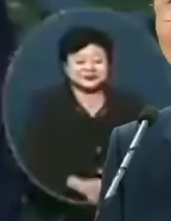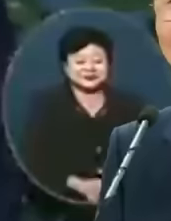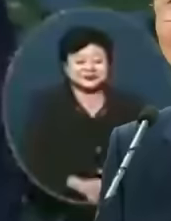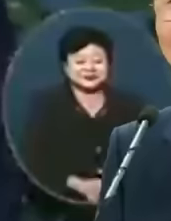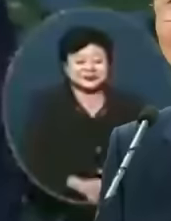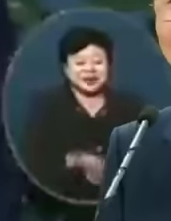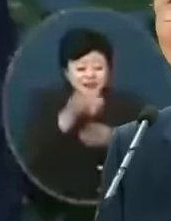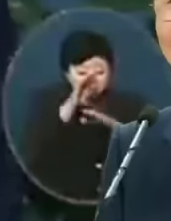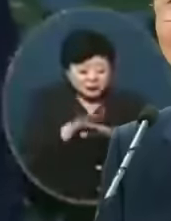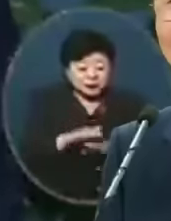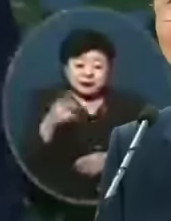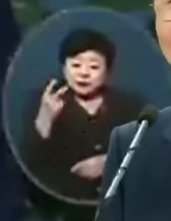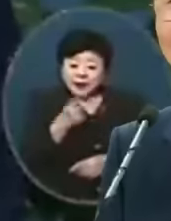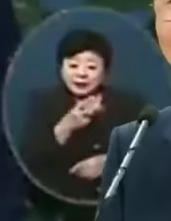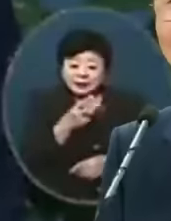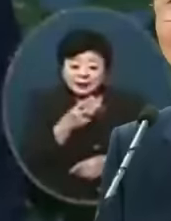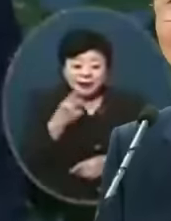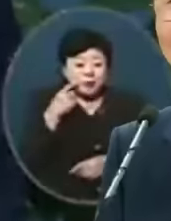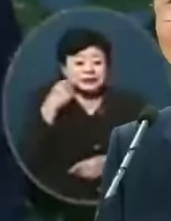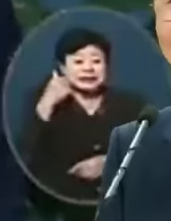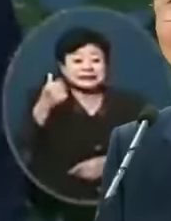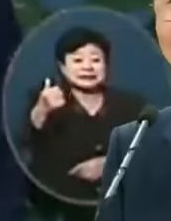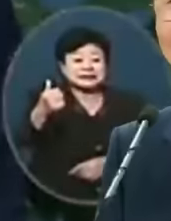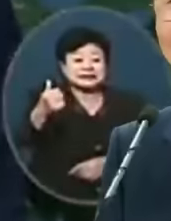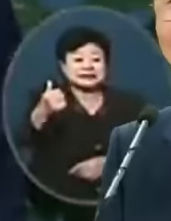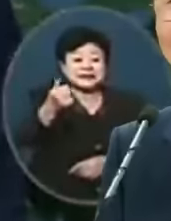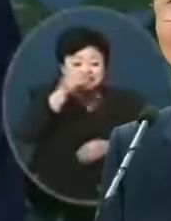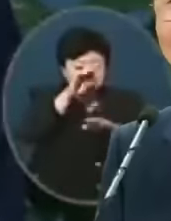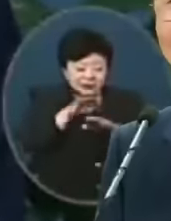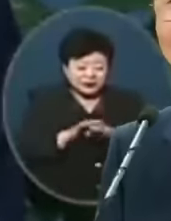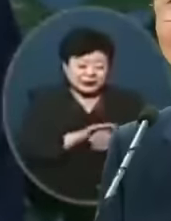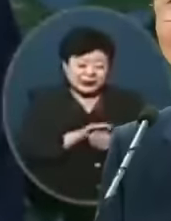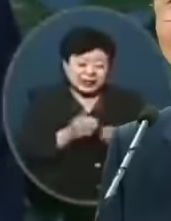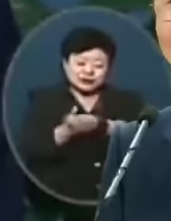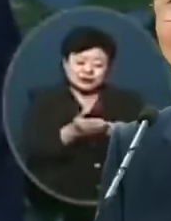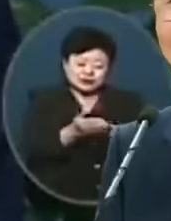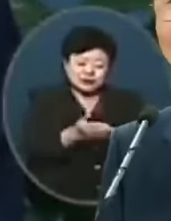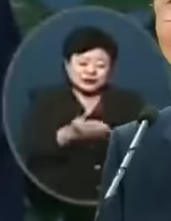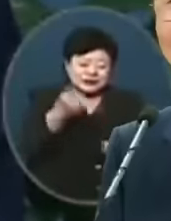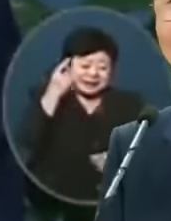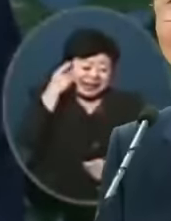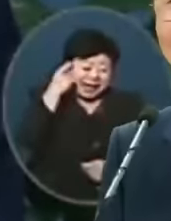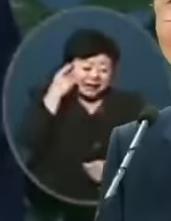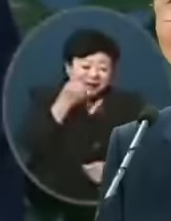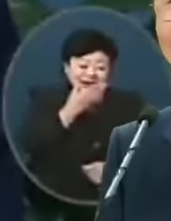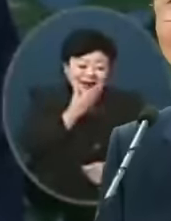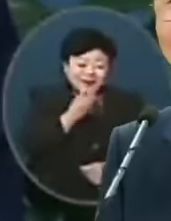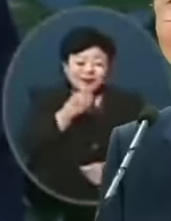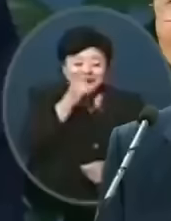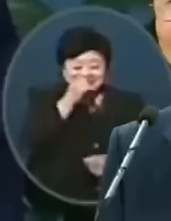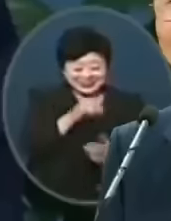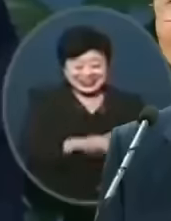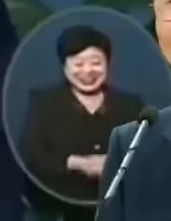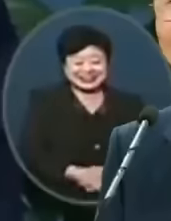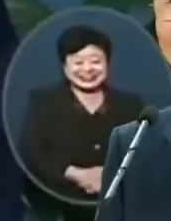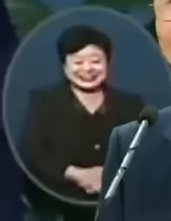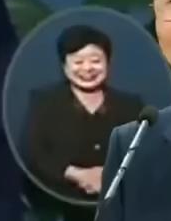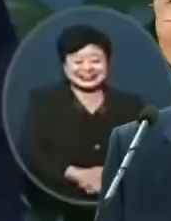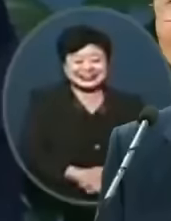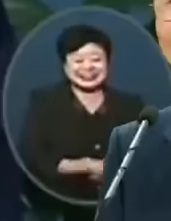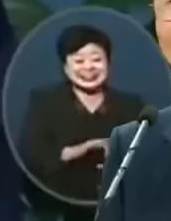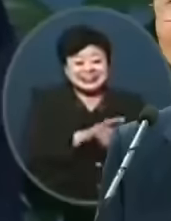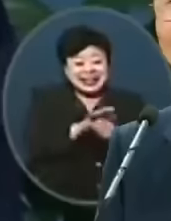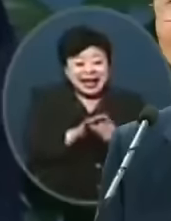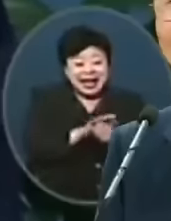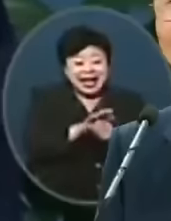그리고 성도들은 또한 목사가 성도들을 사랑해주고 있다는 것을 생각할 때 행복해지는 것입니다.